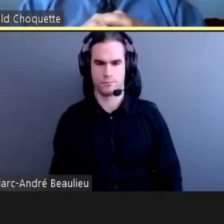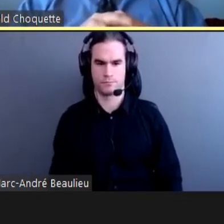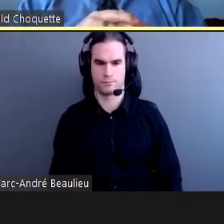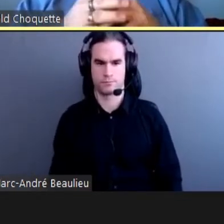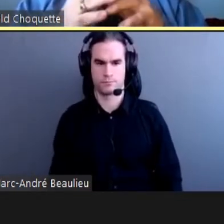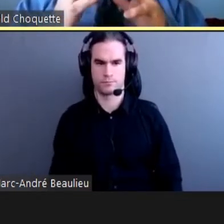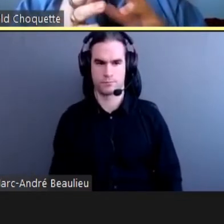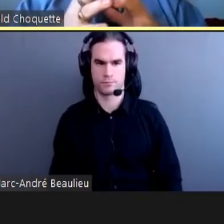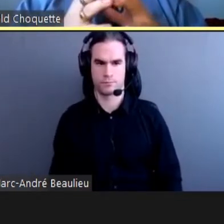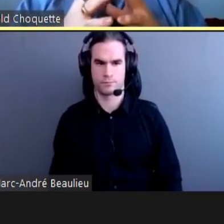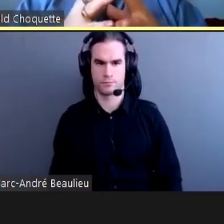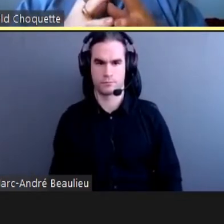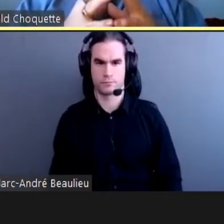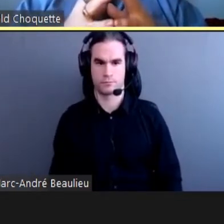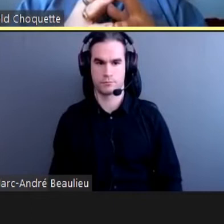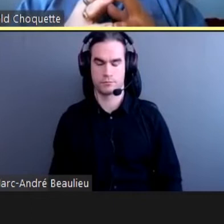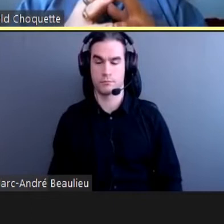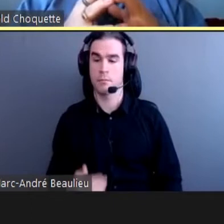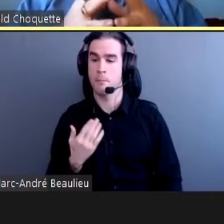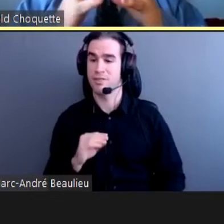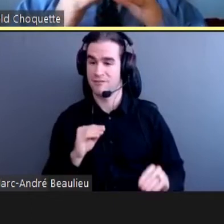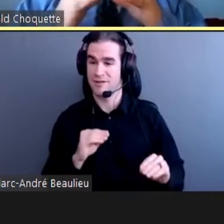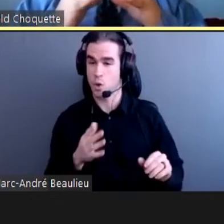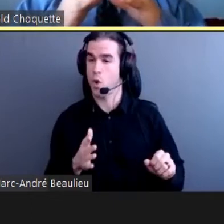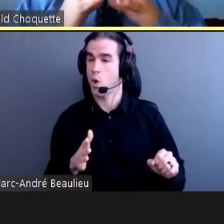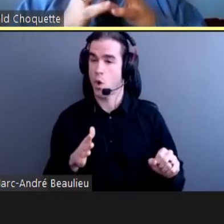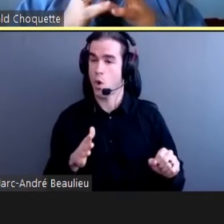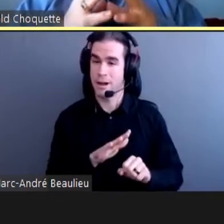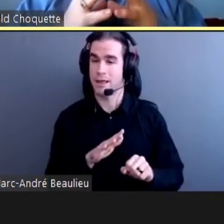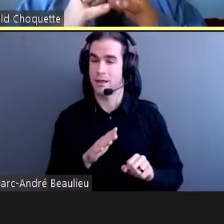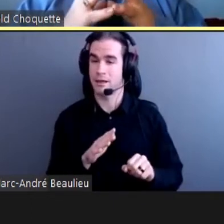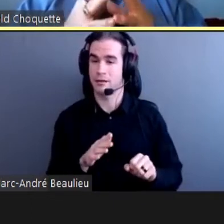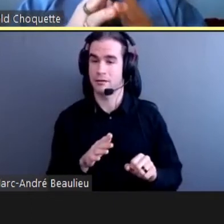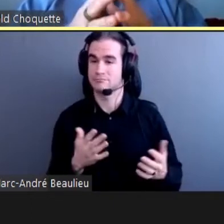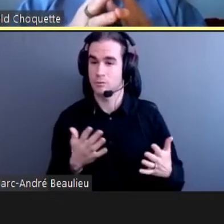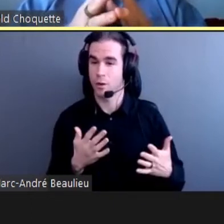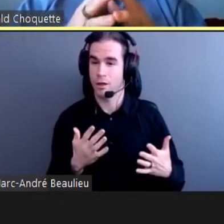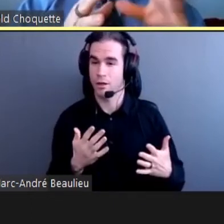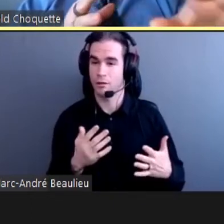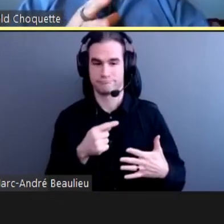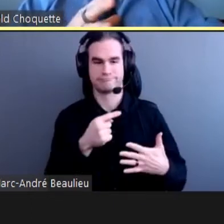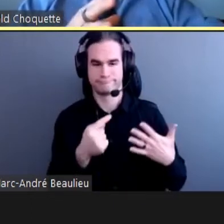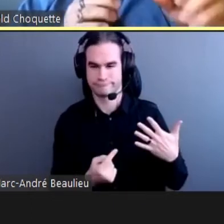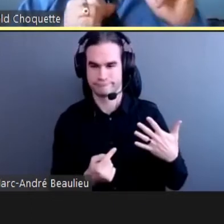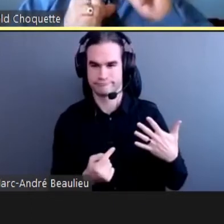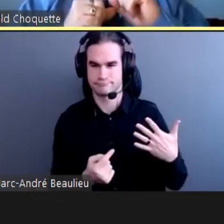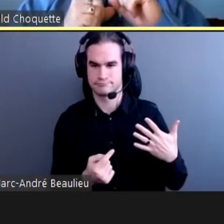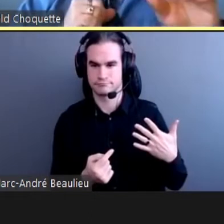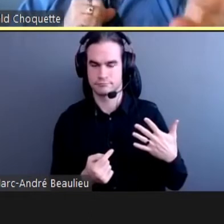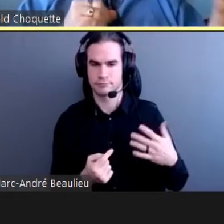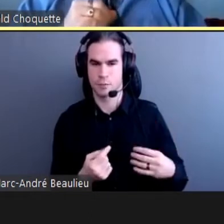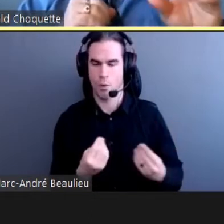Prochaine. Une bonne évaluation complète, ça comporte plusieurs tests. Ce n'est pas un acouphène, je me